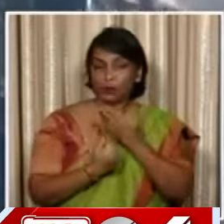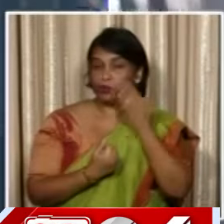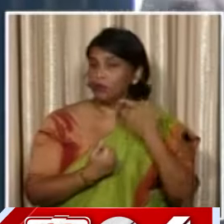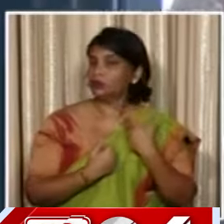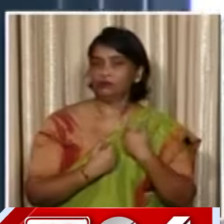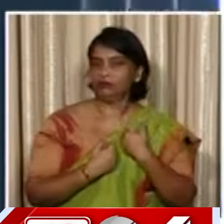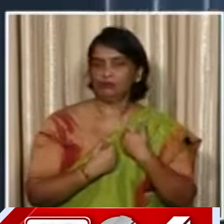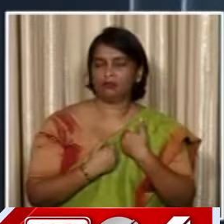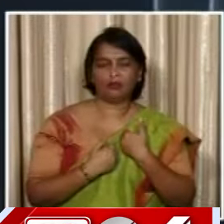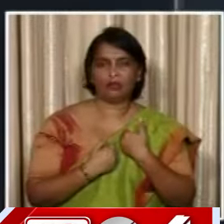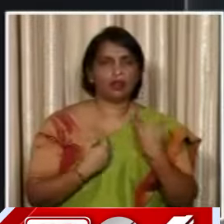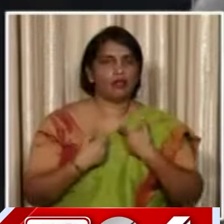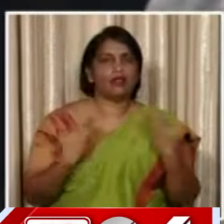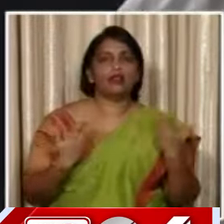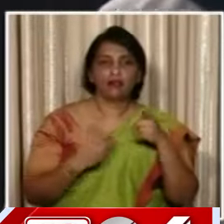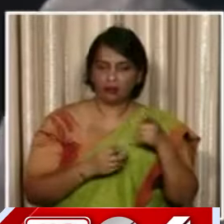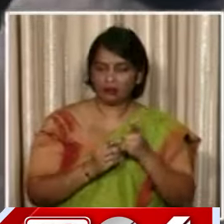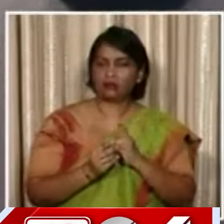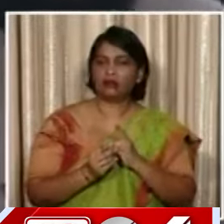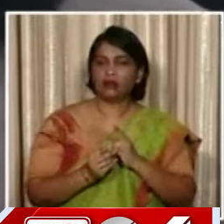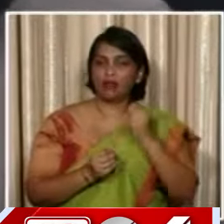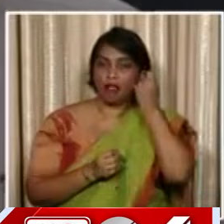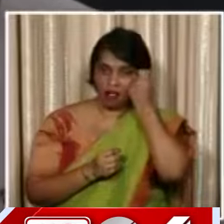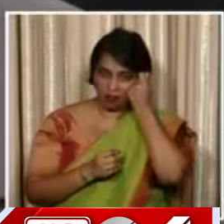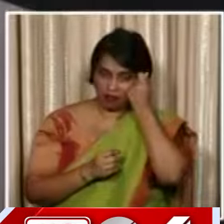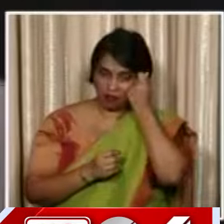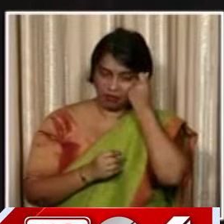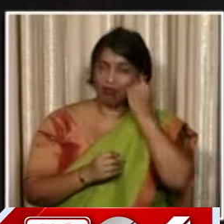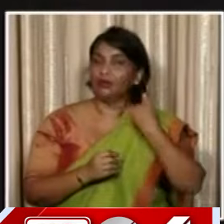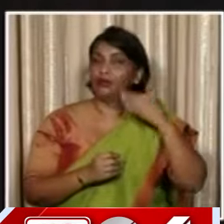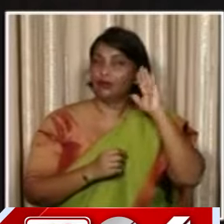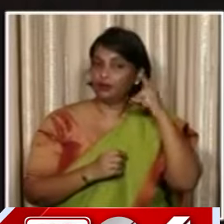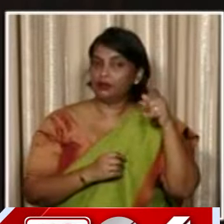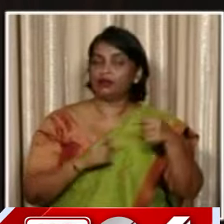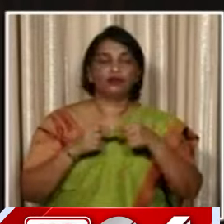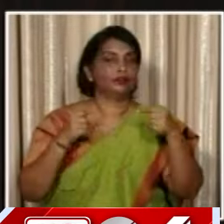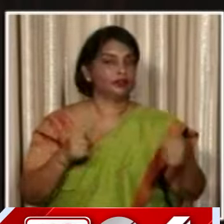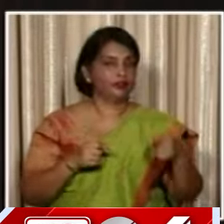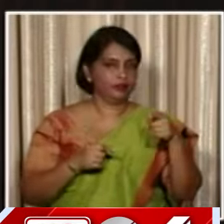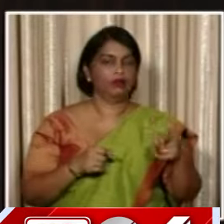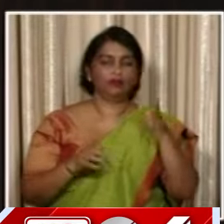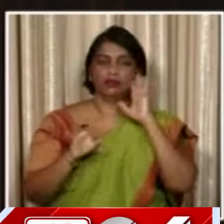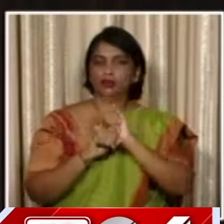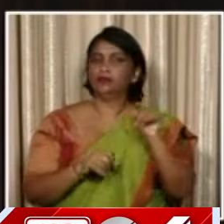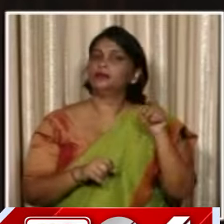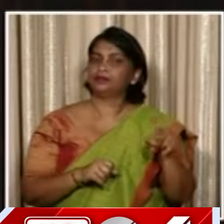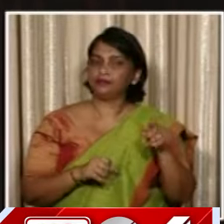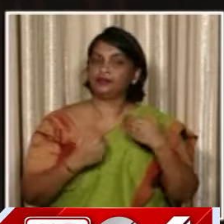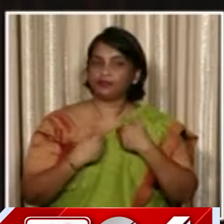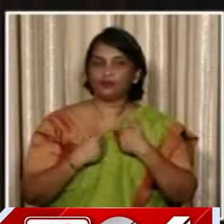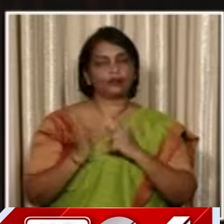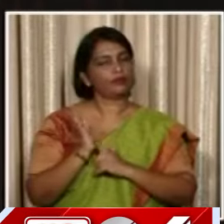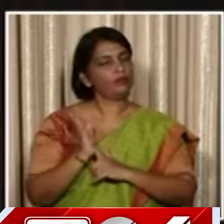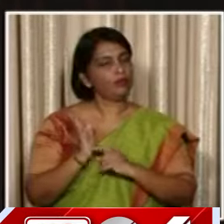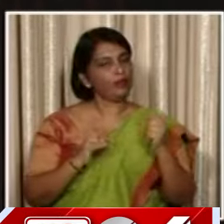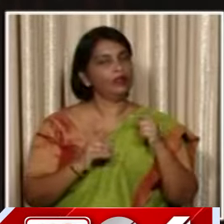මට්ටමක හැකියාවක් අපිට නැහැ කියන අදහසක් විශේෂයෙන්ම ඒ විපක්ෂය තුළින් ජනිත වුණා. හැබැයි අපේ